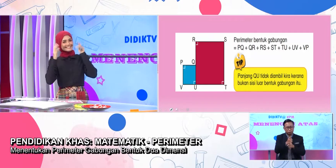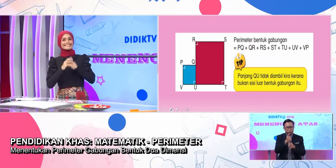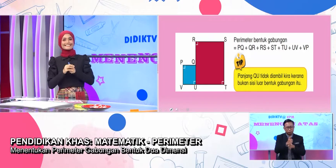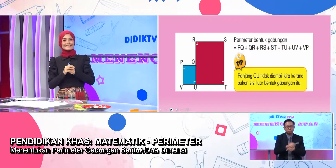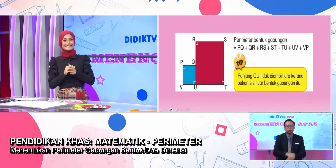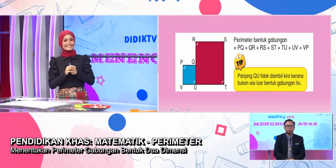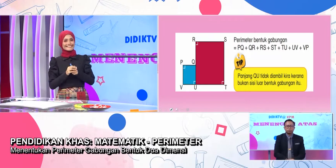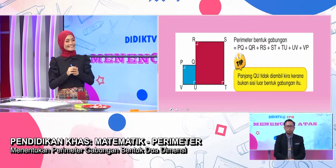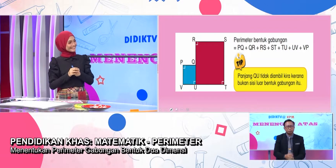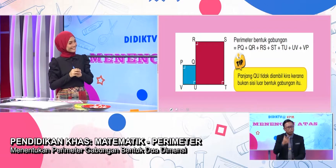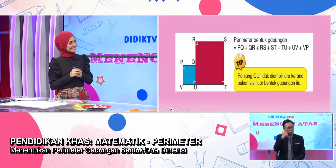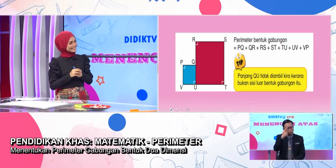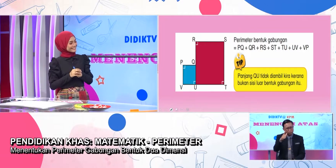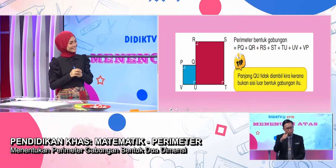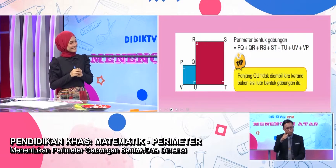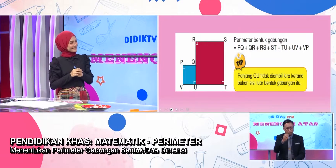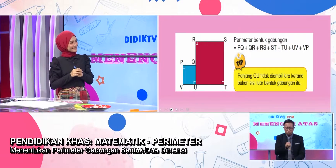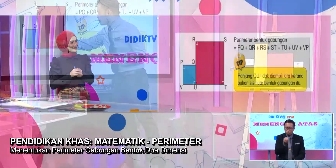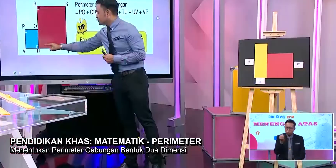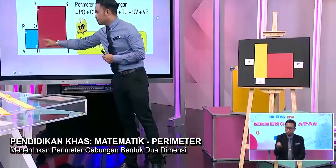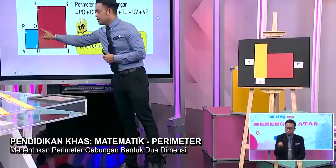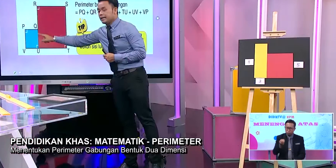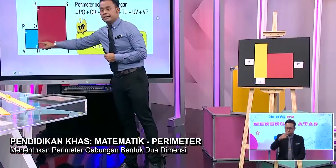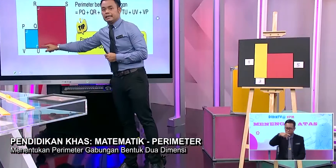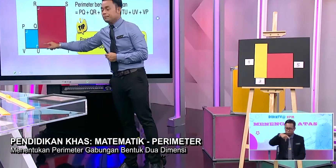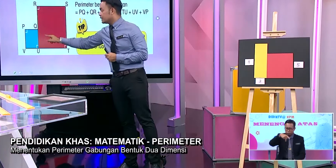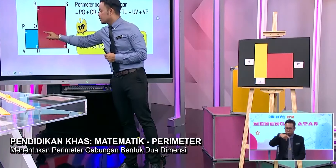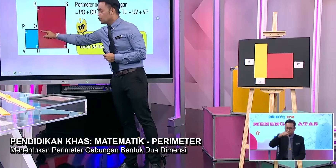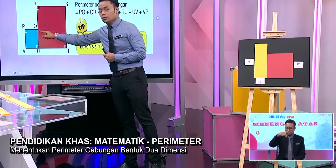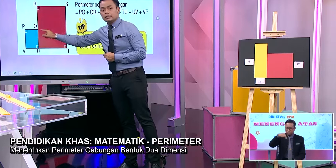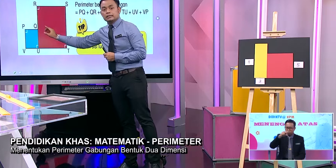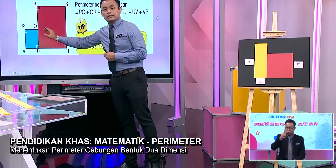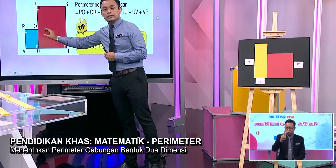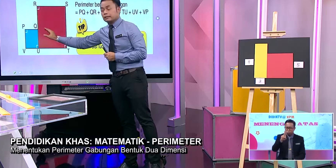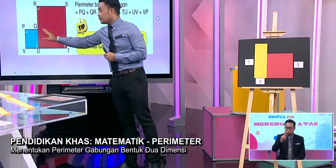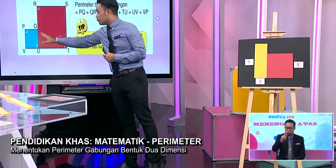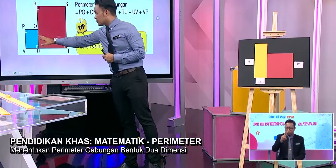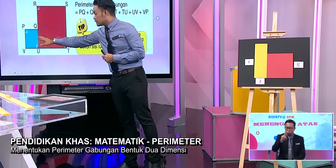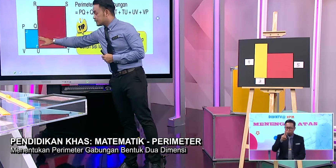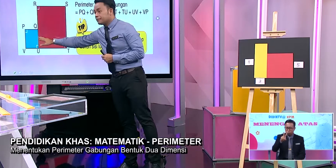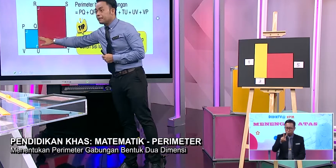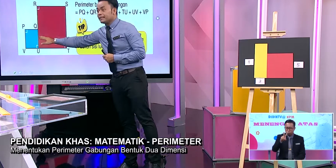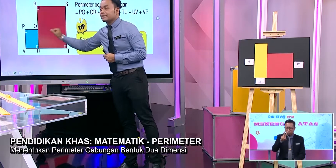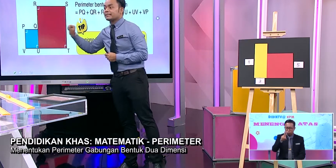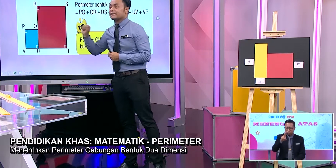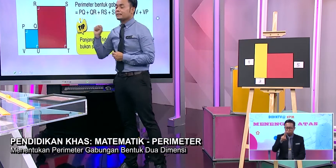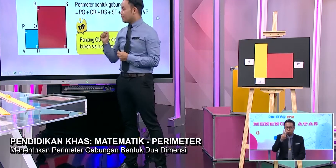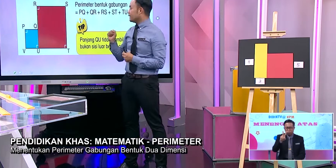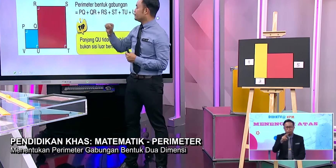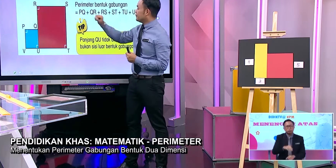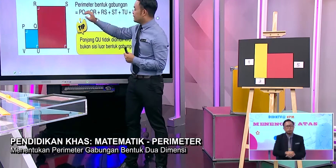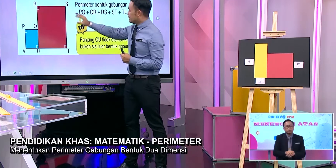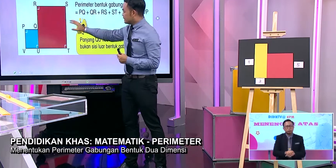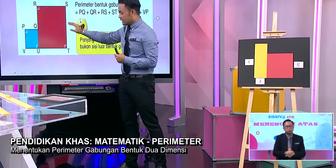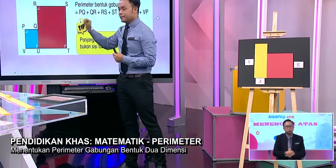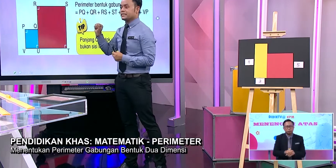Oke jika dilihat disini objek Pik Yubi adalah bentuk segi empat empat tepat